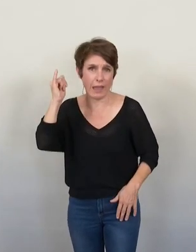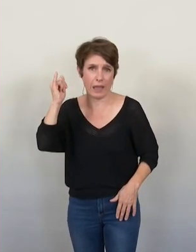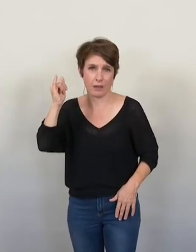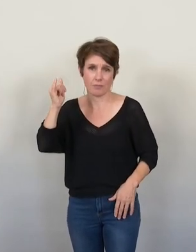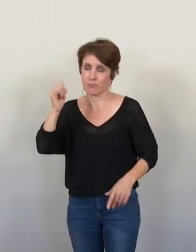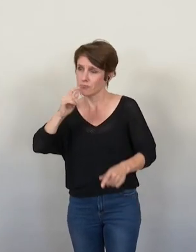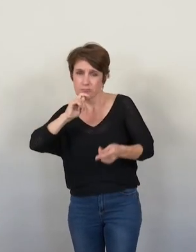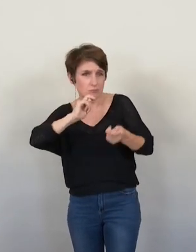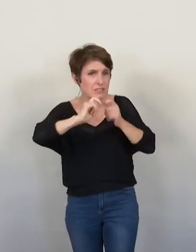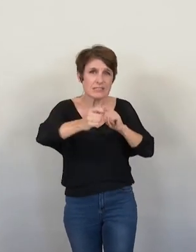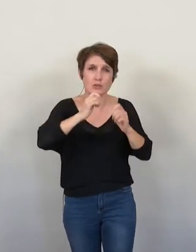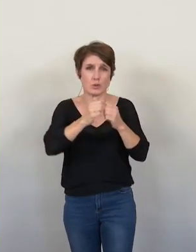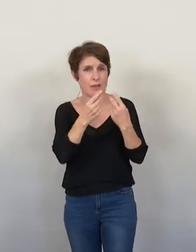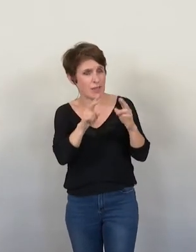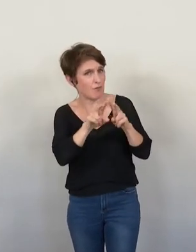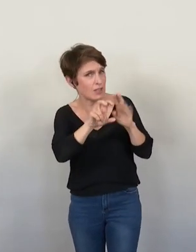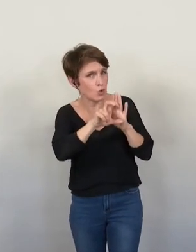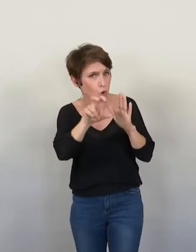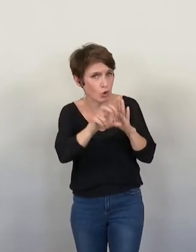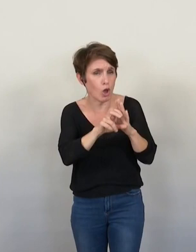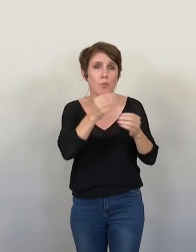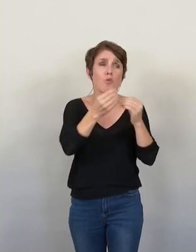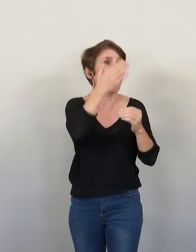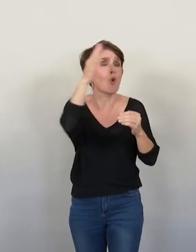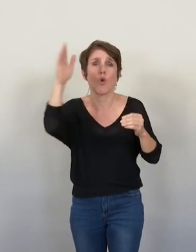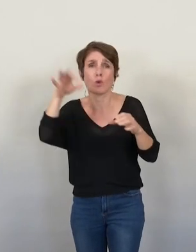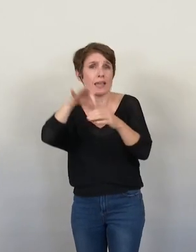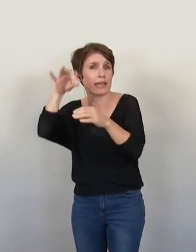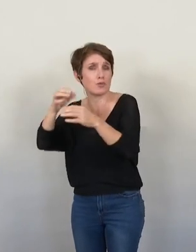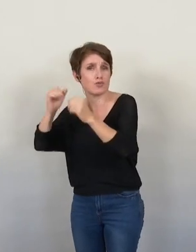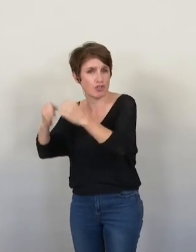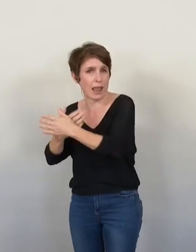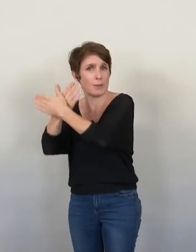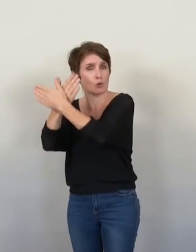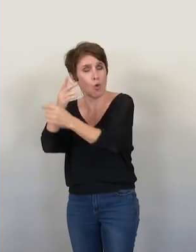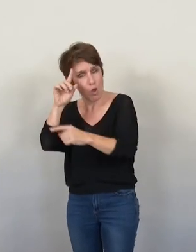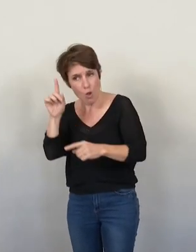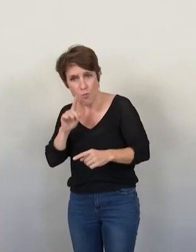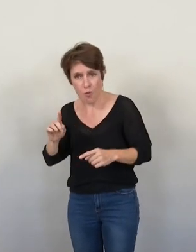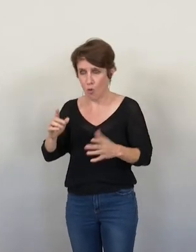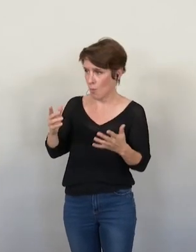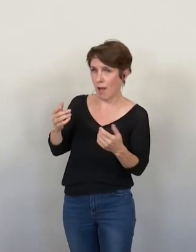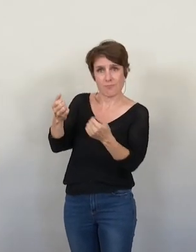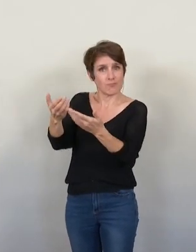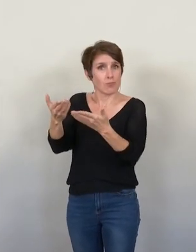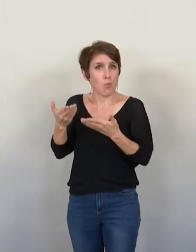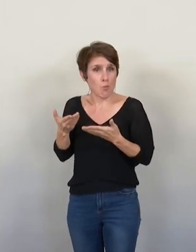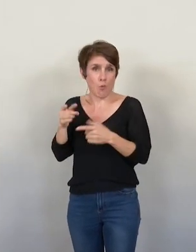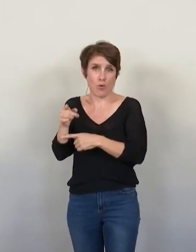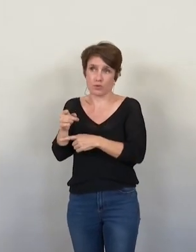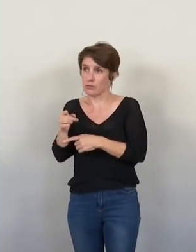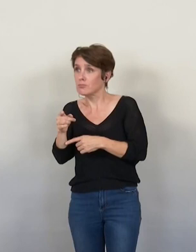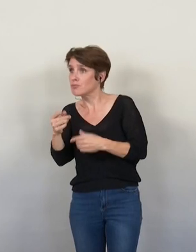ouvrir un dialogue avec la ville de Grenoble comme avec l'ensemble des maire des élus de la métropole concernant l'alternative proposée par la métropole de manière à